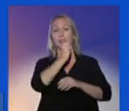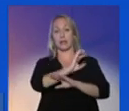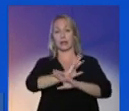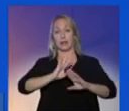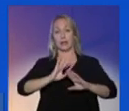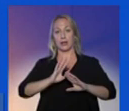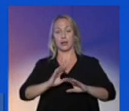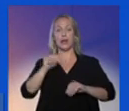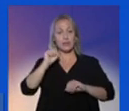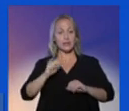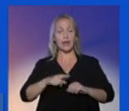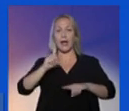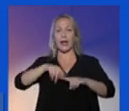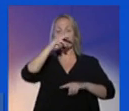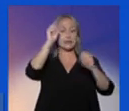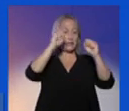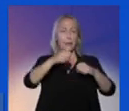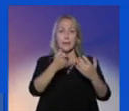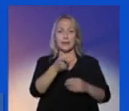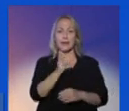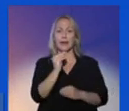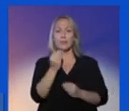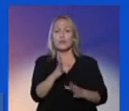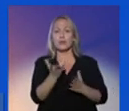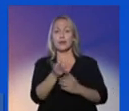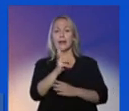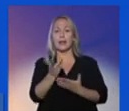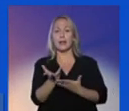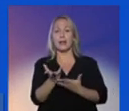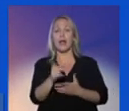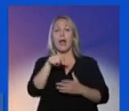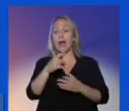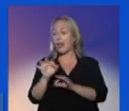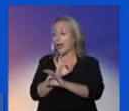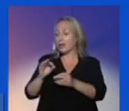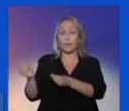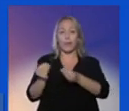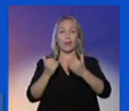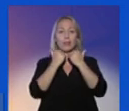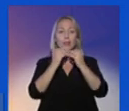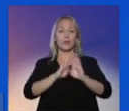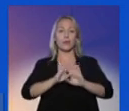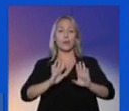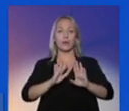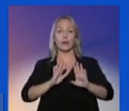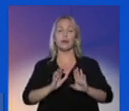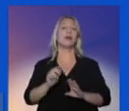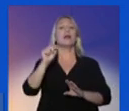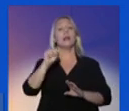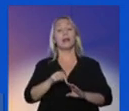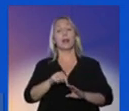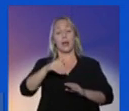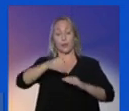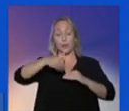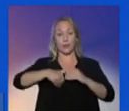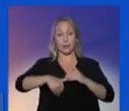συμφωνίας που τη θεωρούμε κακή. Αλλά τη βρήκαμε. Την κληρονομήσαμε. Από εκεί και πέρα, θεωρώ ότι αυτό το οποίο χρειάζεται